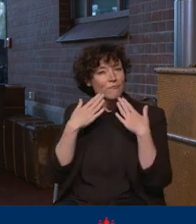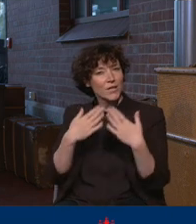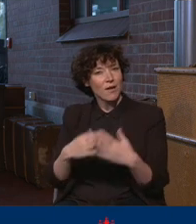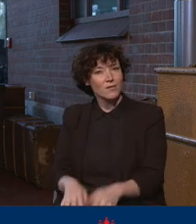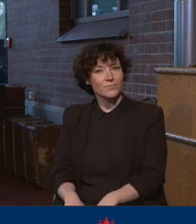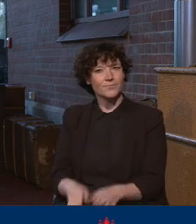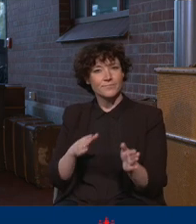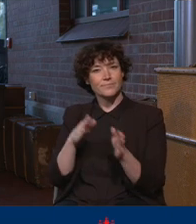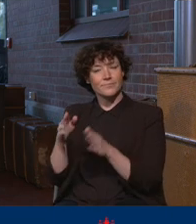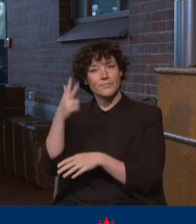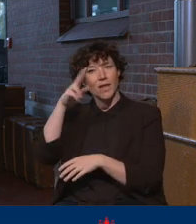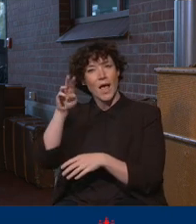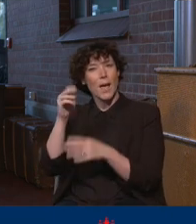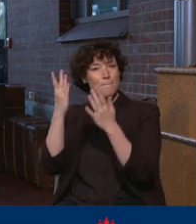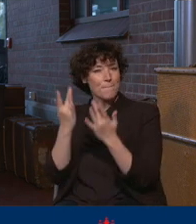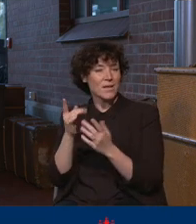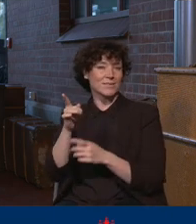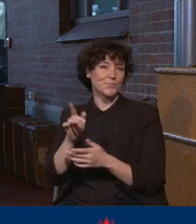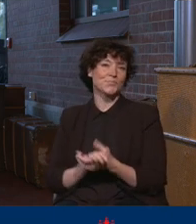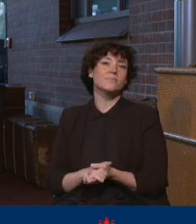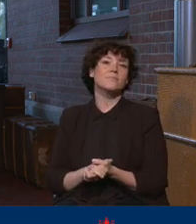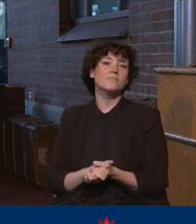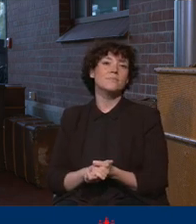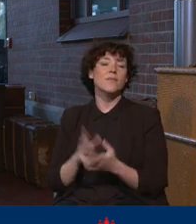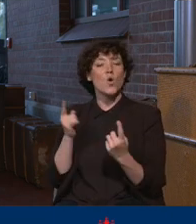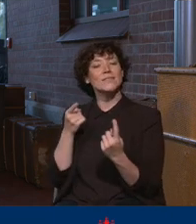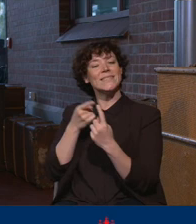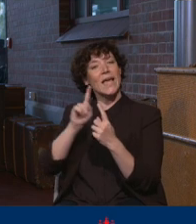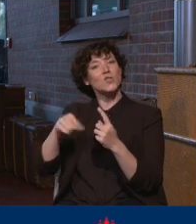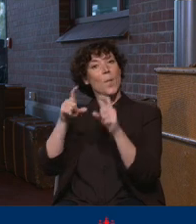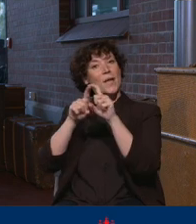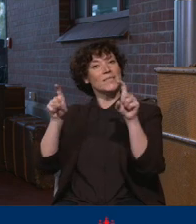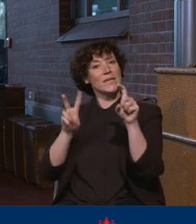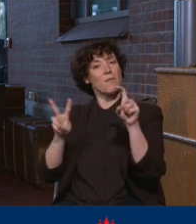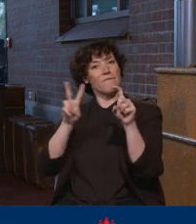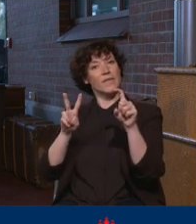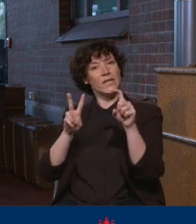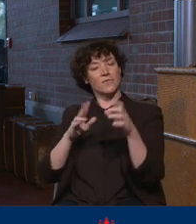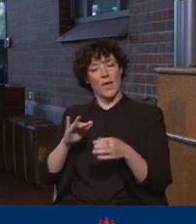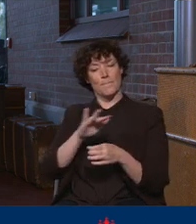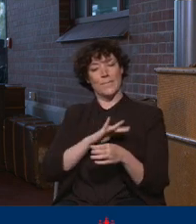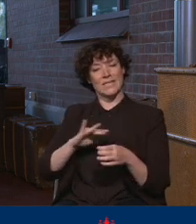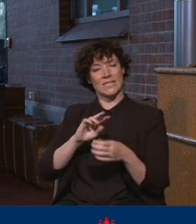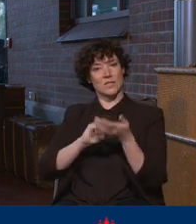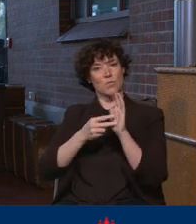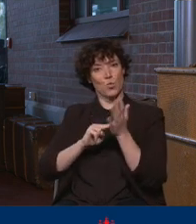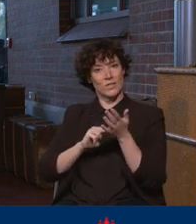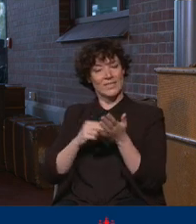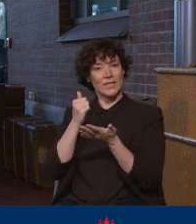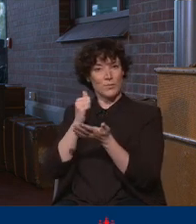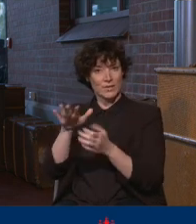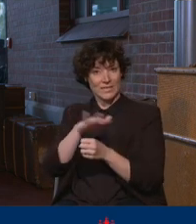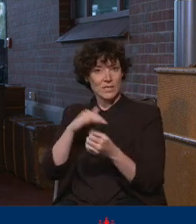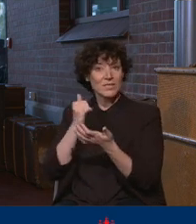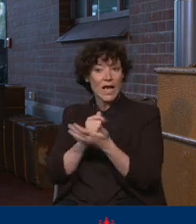ja vielleicht auch direkt nummer zur vettel also uns im bezirk bezirkspolitiker bezirksamt ist die vettel natürlich ein